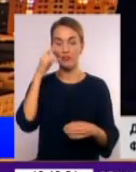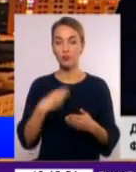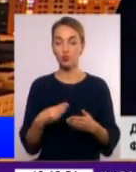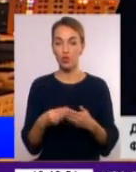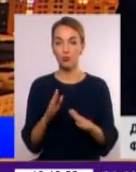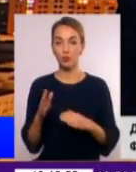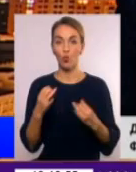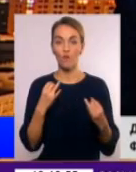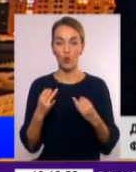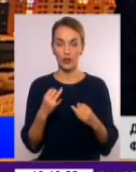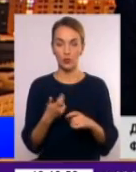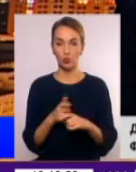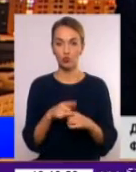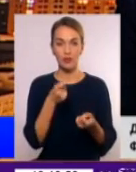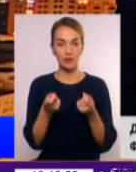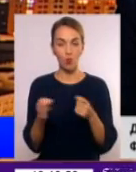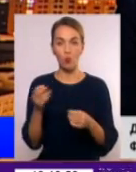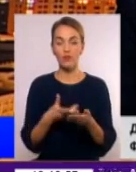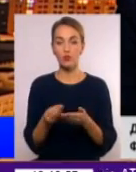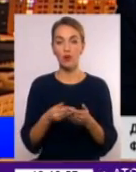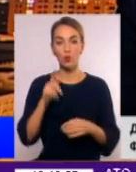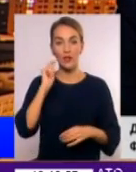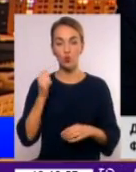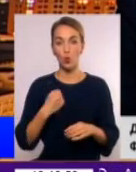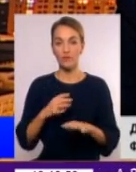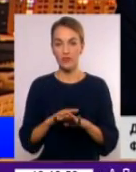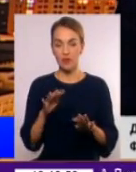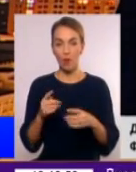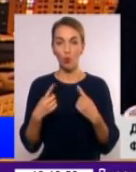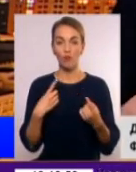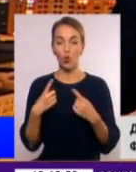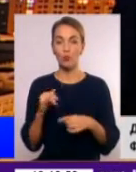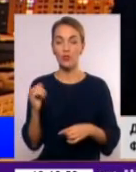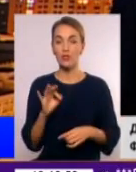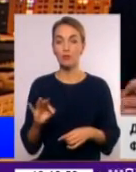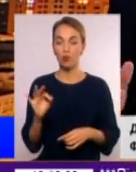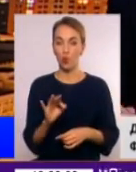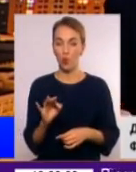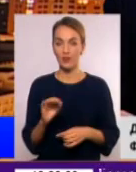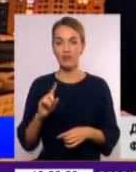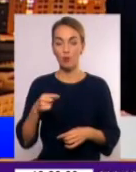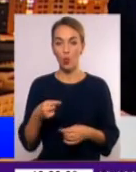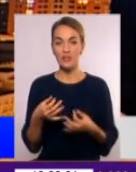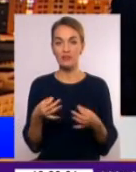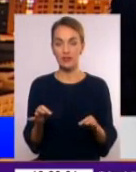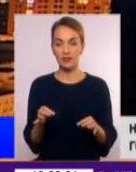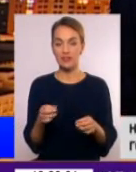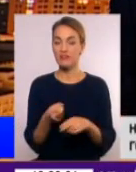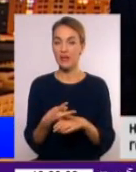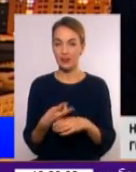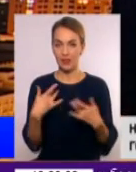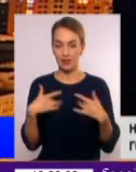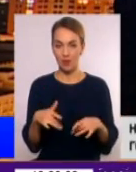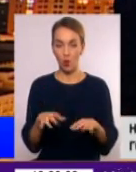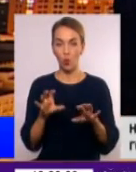будемо говорити дуже детально про фінансування українського війська, також поговоримо і про вимоги звільнення голови фіскальної служби,